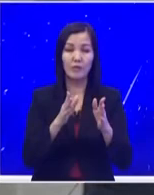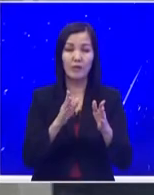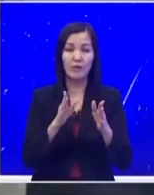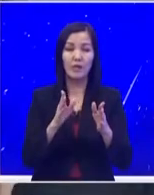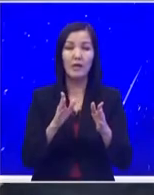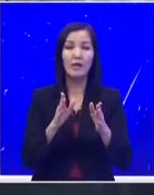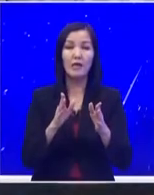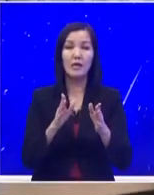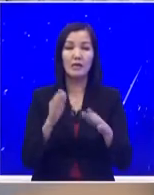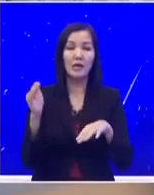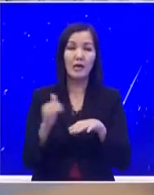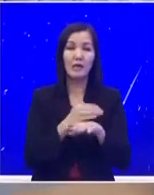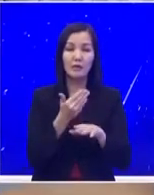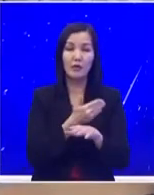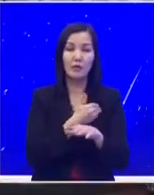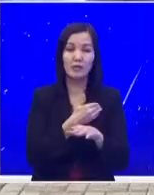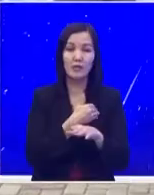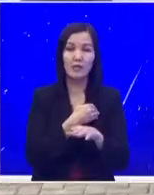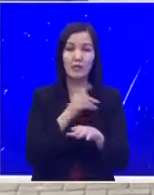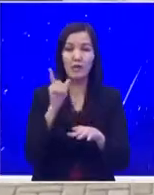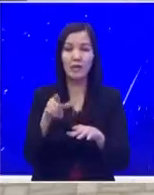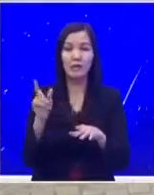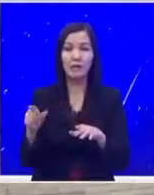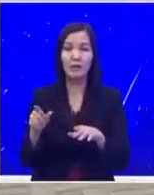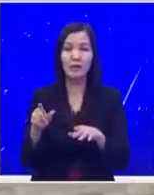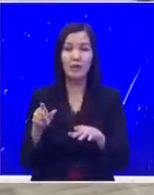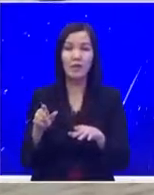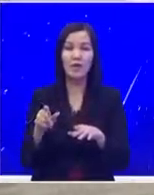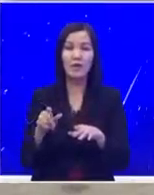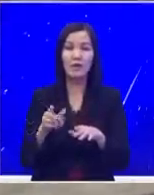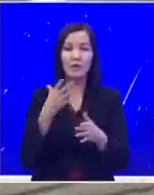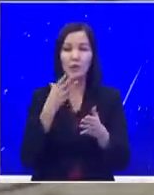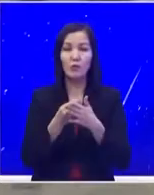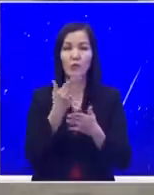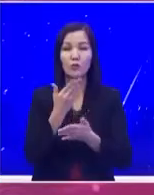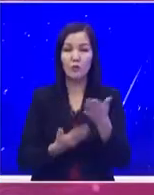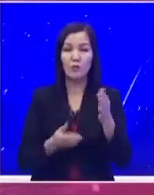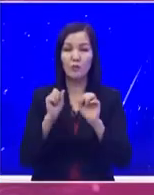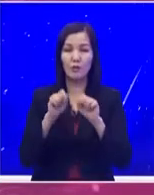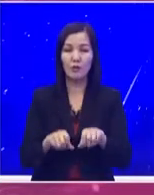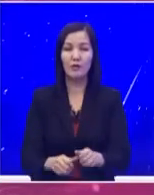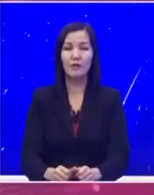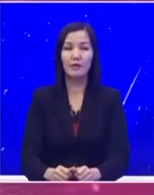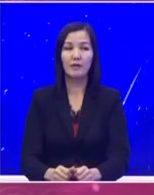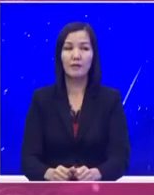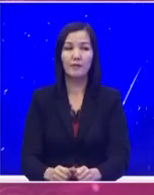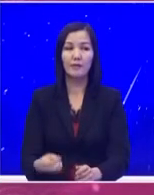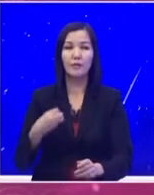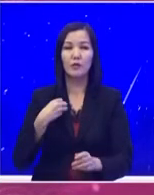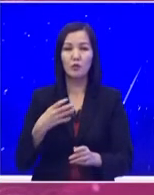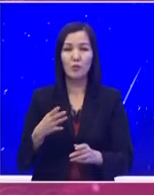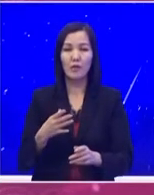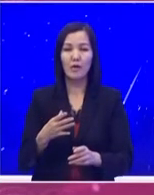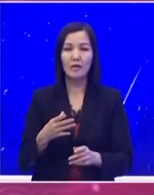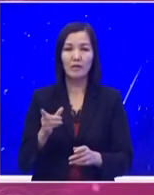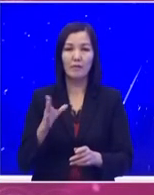Өз кезегінде қайырымдылық жасағысы келген кез келген азамат осы жерден кеңес ала алады. жерге жомарт жанды адамдар